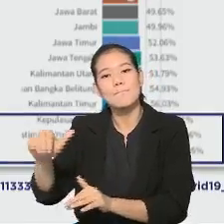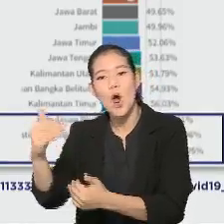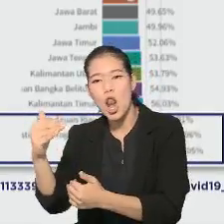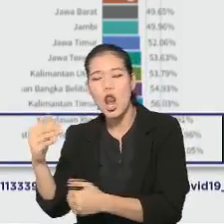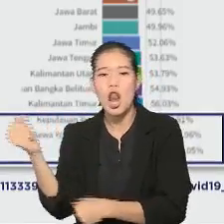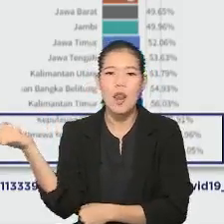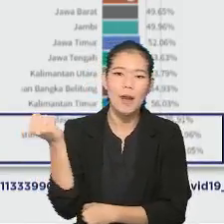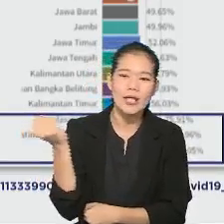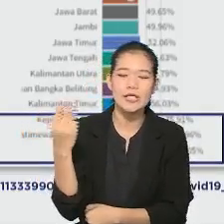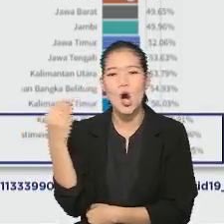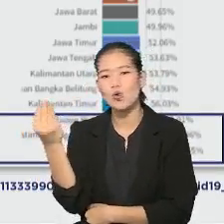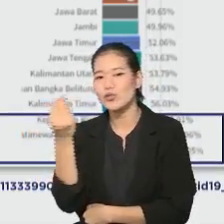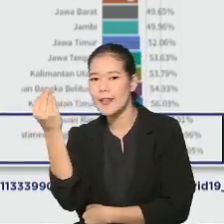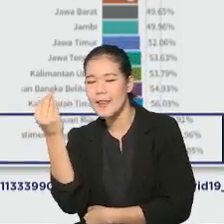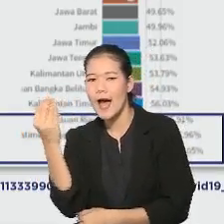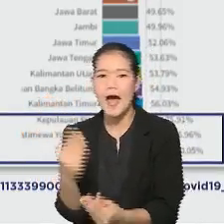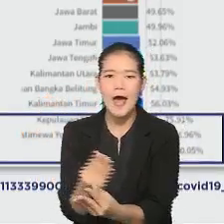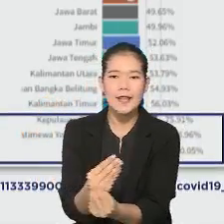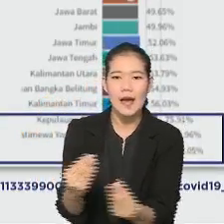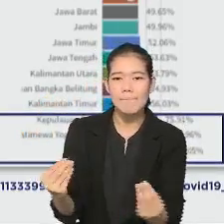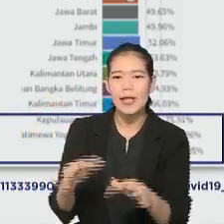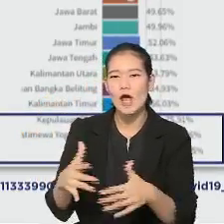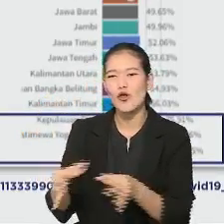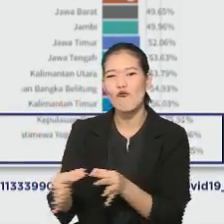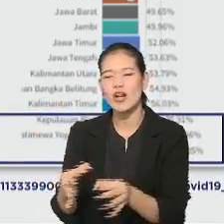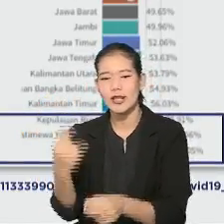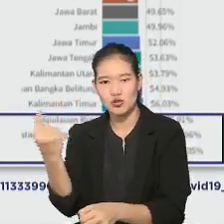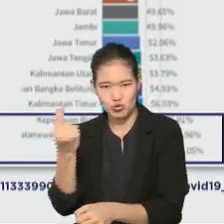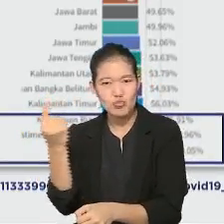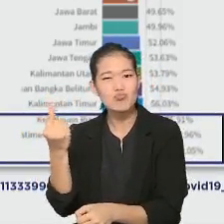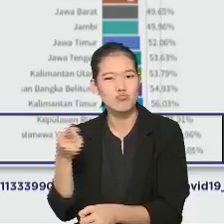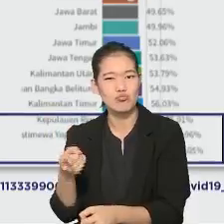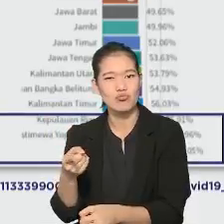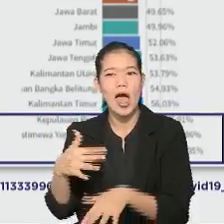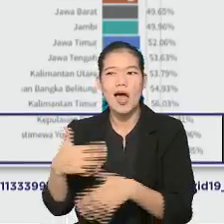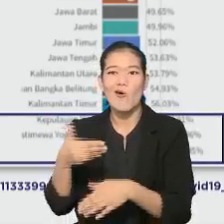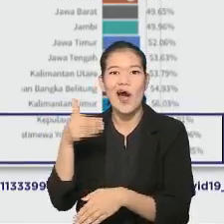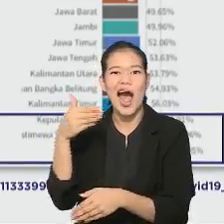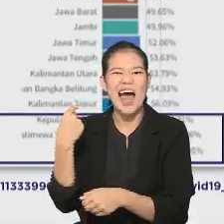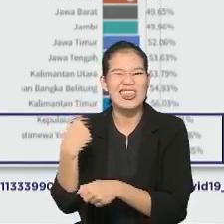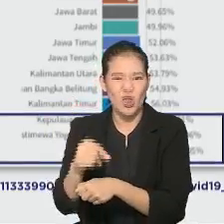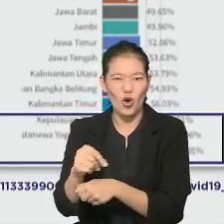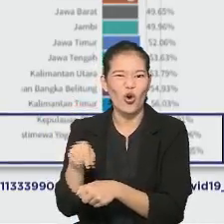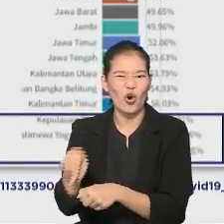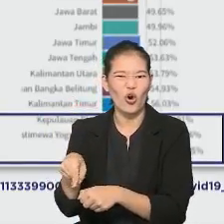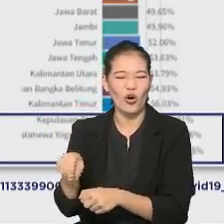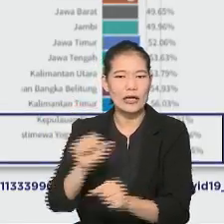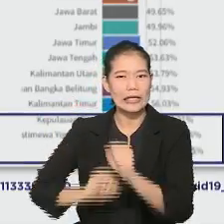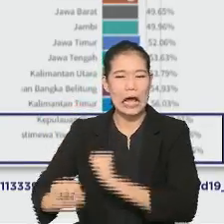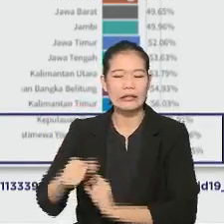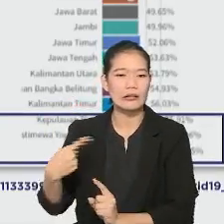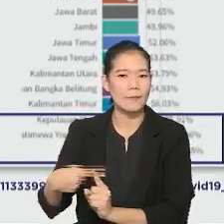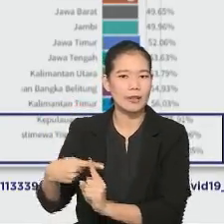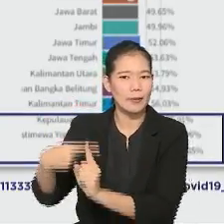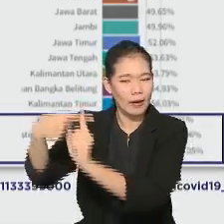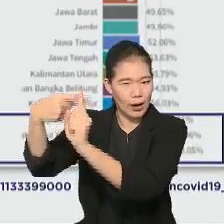dan rekreasi, taman atau ruang terbuka publik, dan perkantoran juga mengalami